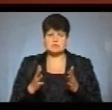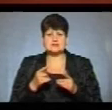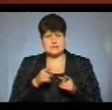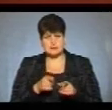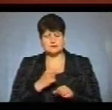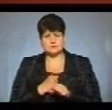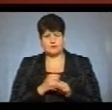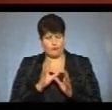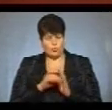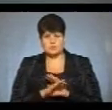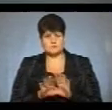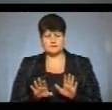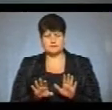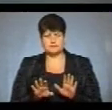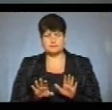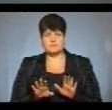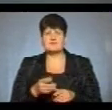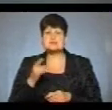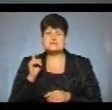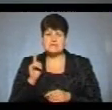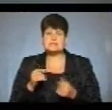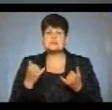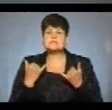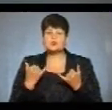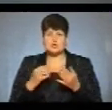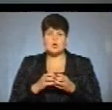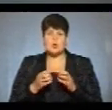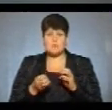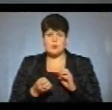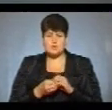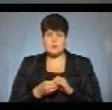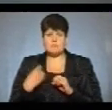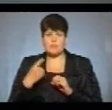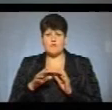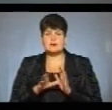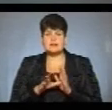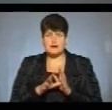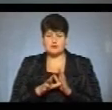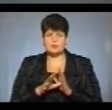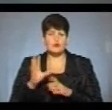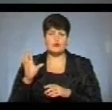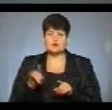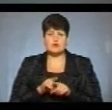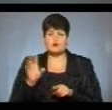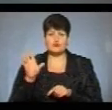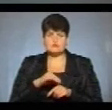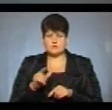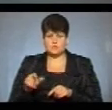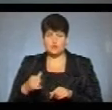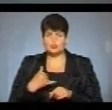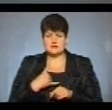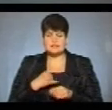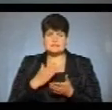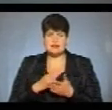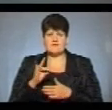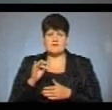повноваження не входить? Ви знаєте, сьогодні проблема мова така в обленергах всіх людей, що в нас є, наприклад, в РЕСах, такі,